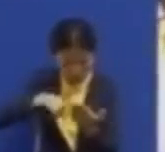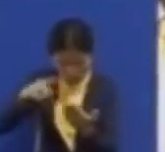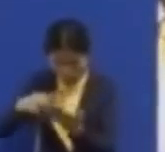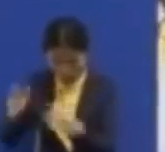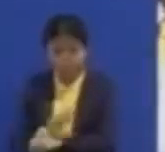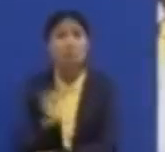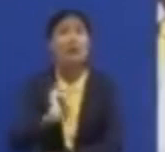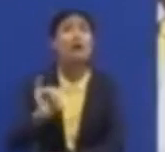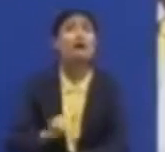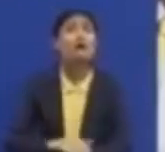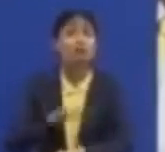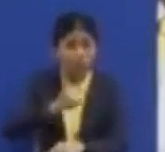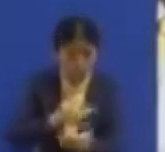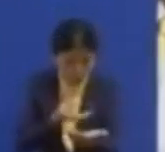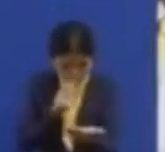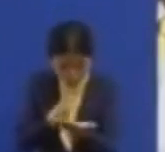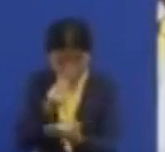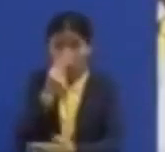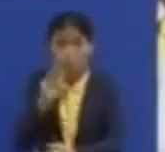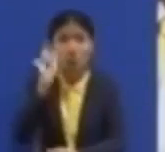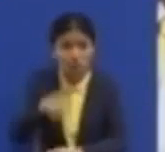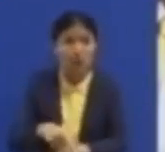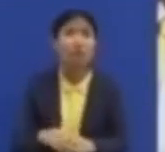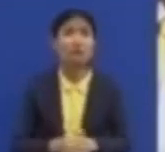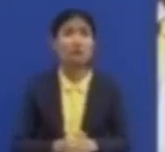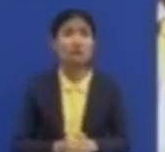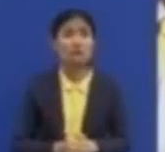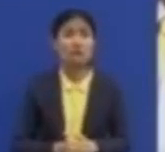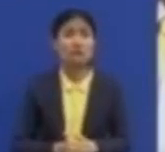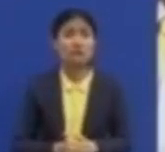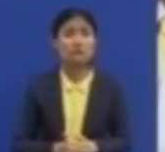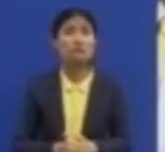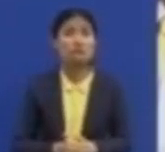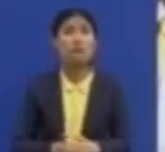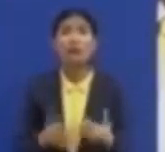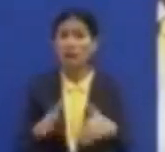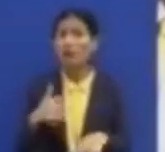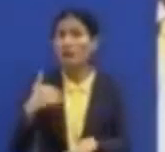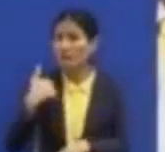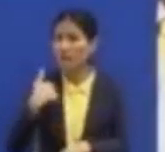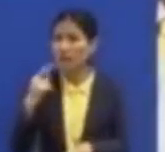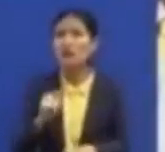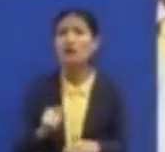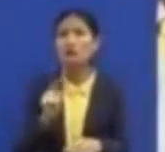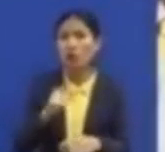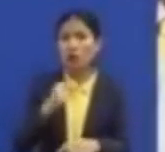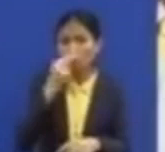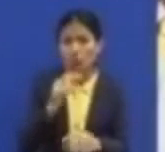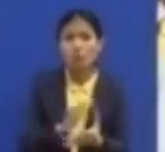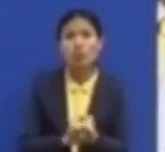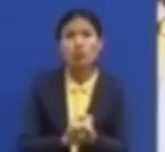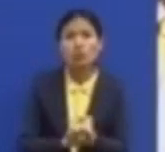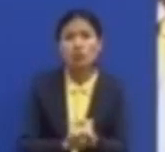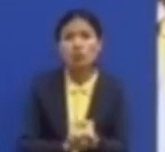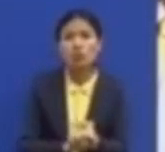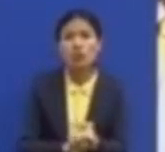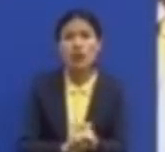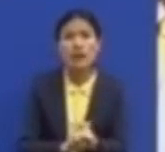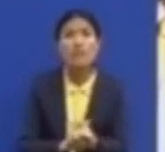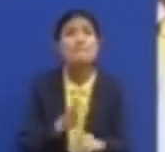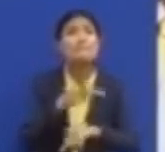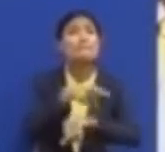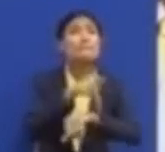การศึกษานะครับนอกจากนี้ก็ยังศึกษาบุคลากรที่จะมาเป็นประธานสภาผู้แทนราษฎรประธานรั